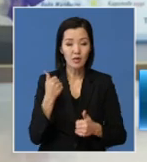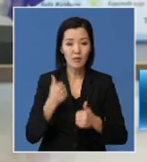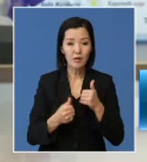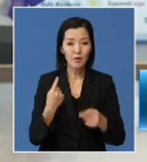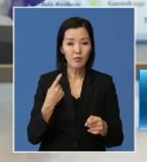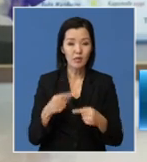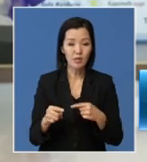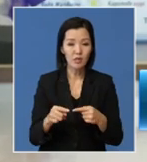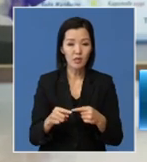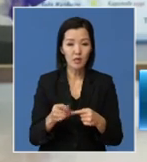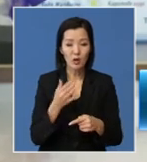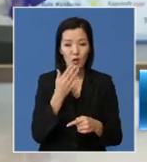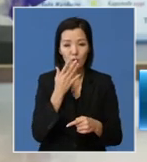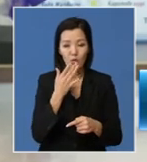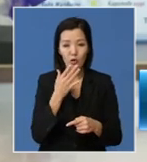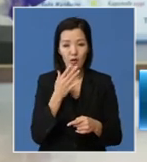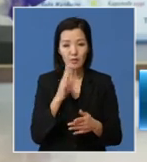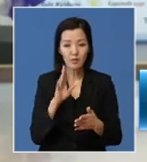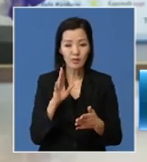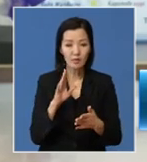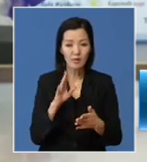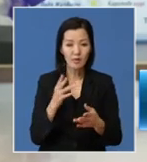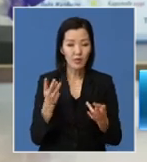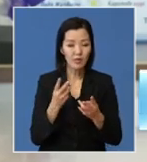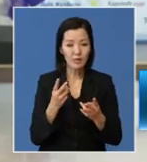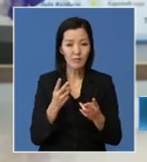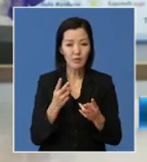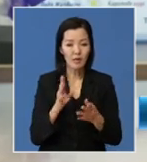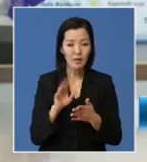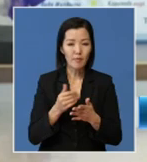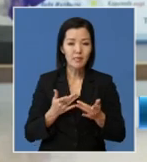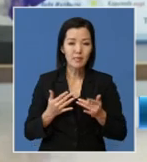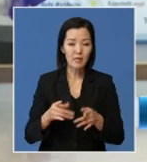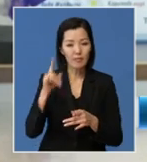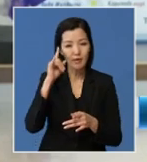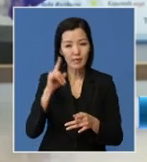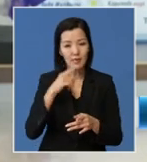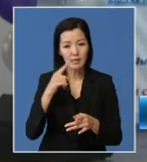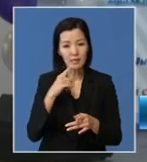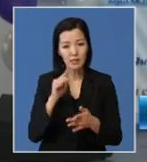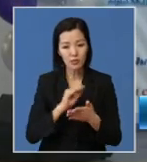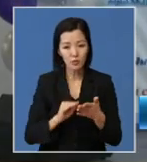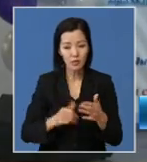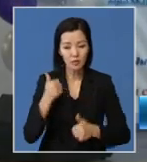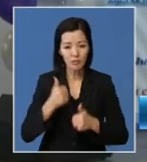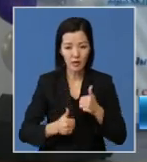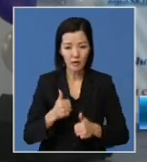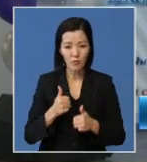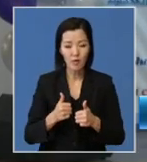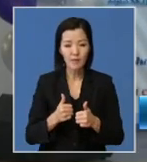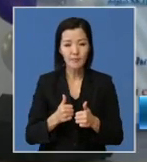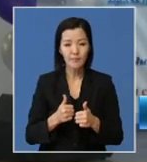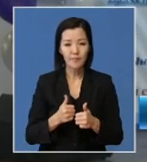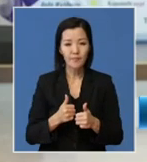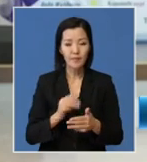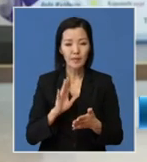біз ұлт пен ұлысқа қарамаймыз, бірақ ең басты талап ол тек қазақ тілінде жазатын журналистердің байқауы. Басты